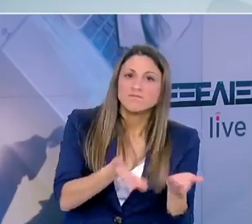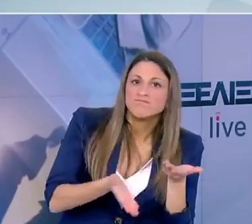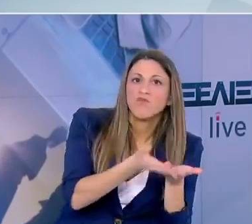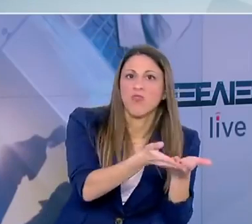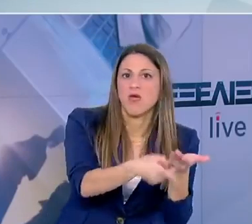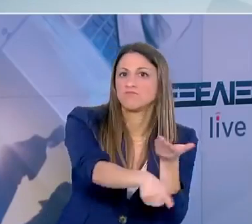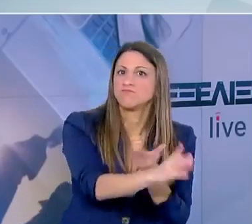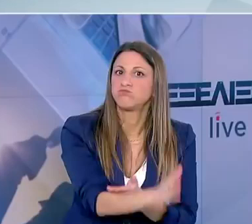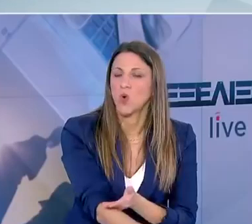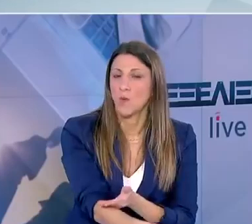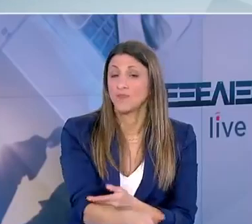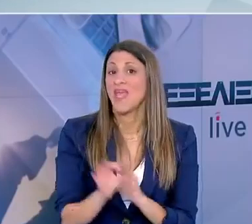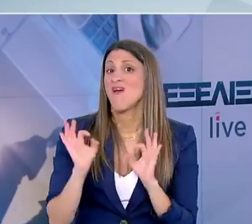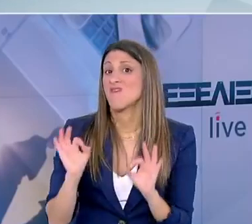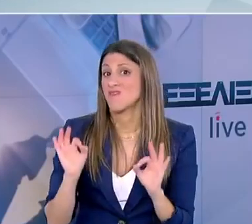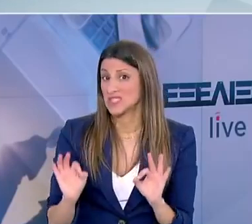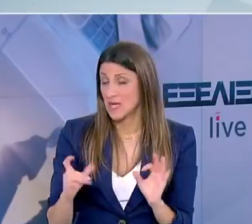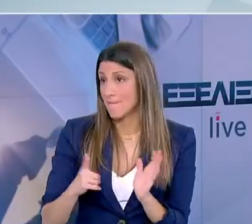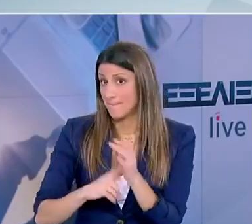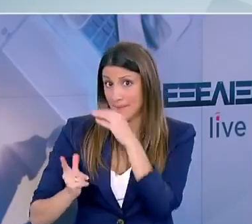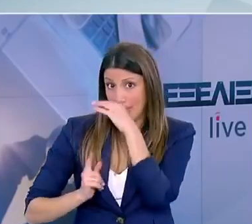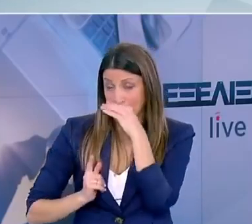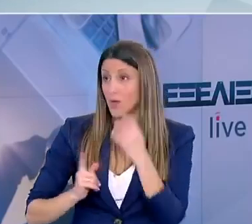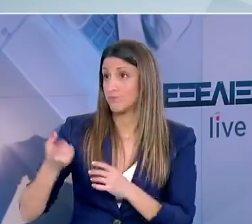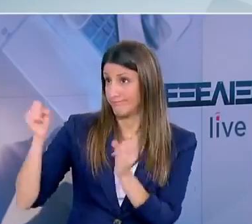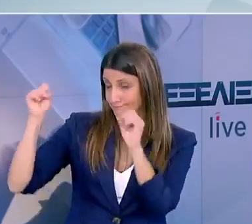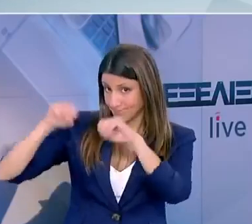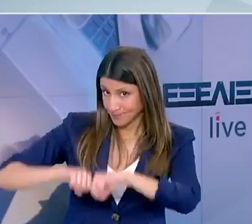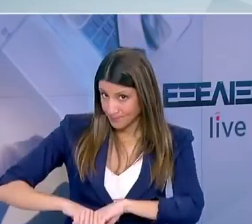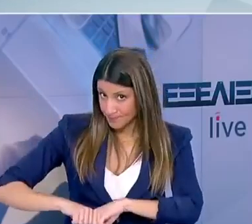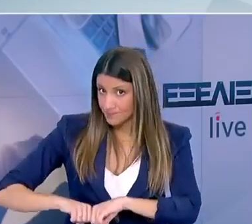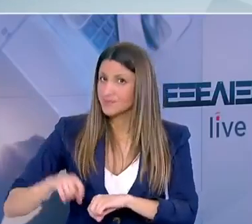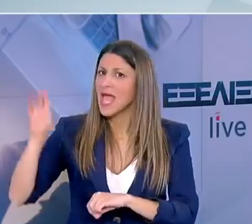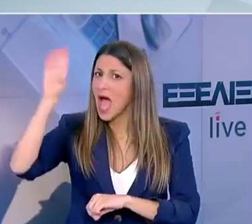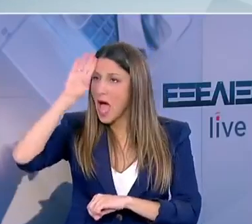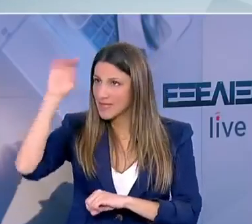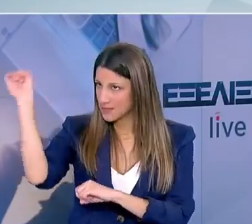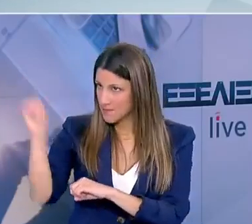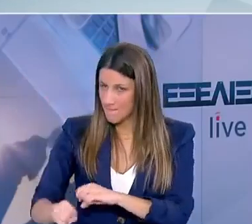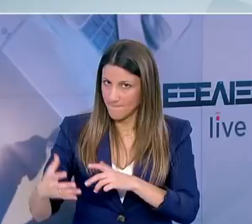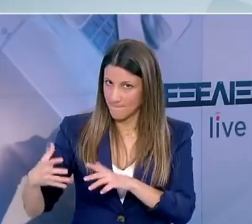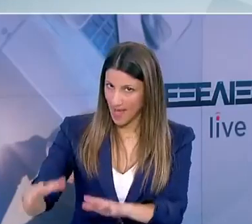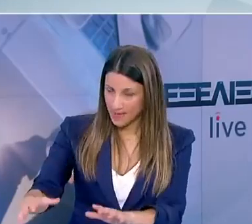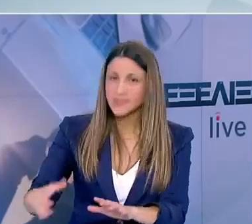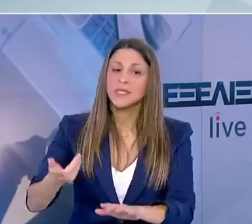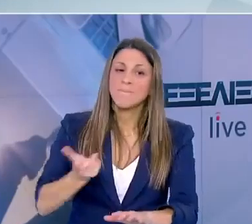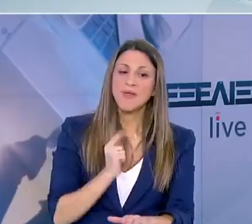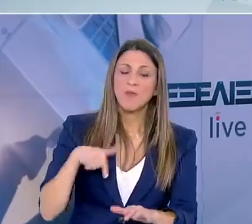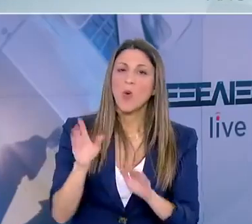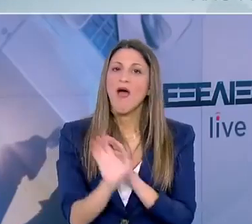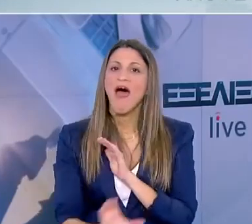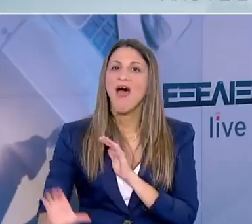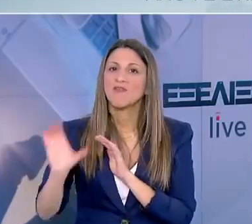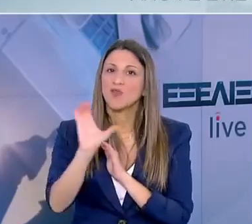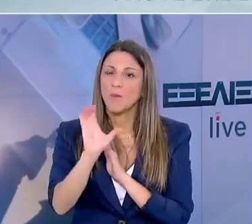έγκριση. Θα πρέπει να πάρει οπωσδήποτε έγκριση από τις αρμόδιες αρχές. Θα πρέπει να γίνει στα πλαίσια συγκεκριμένου πρωτοκόλλου με τους κανόνες της